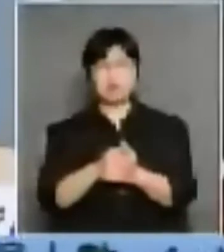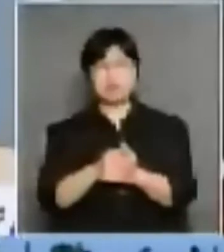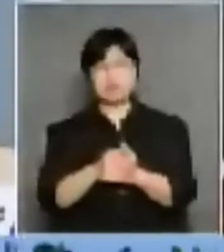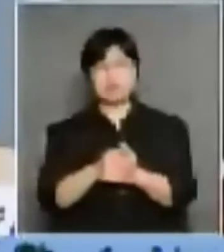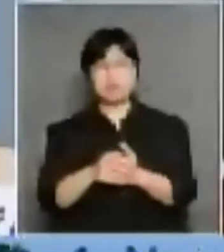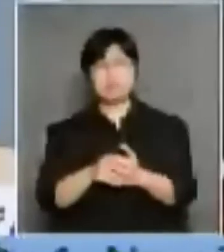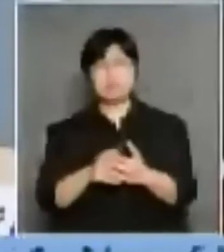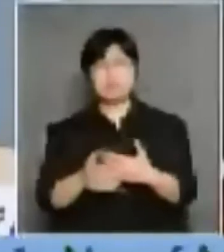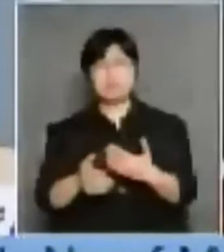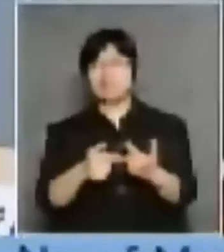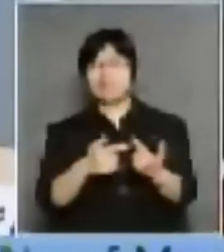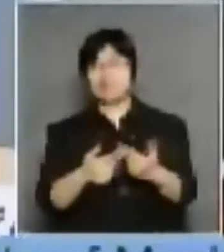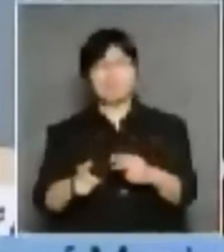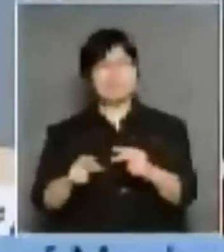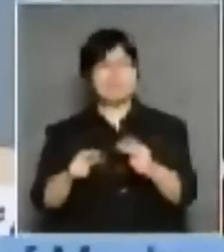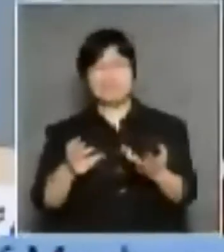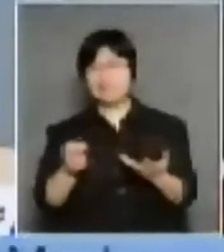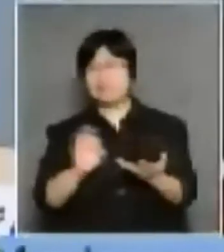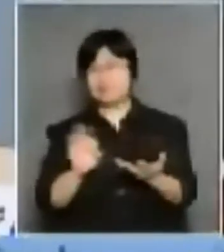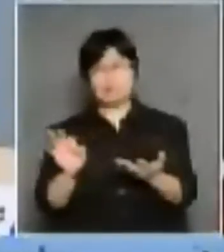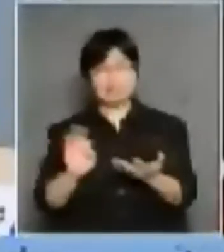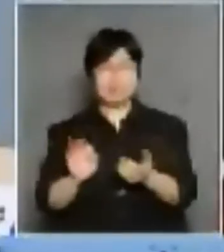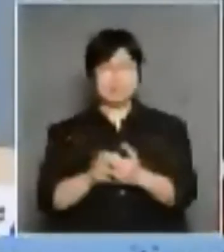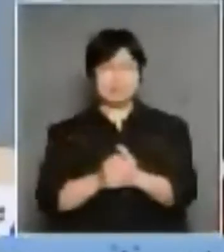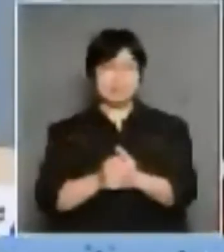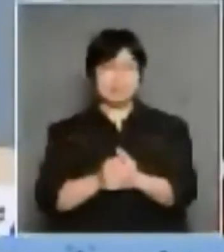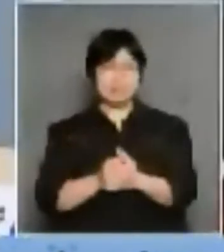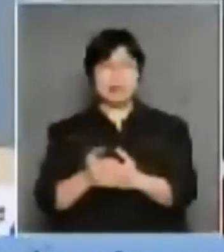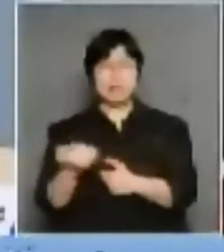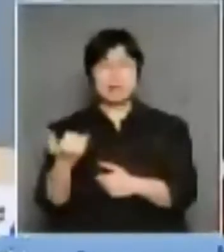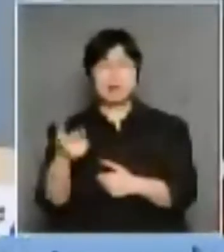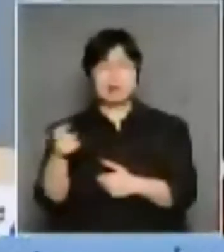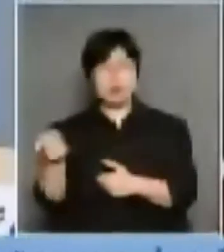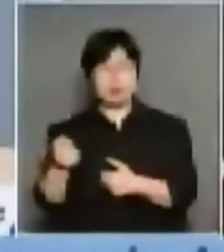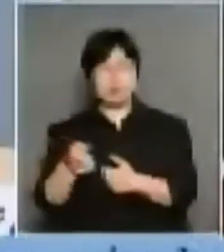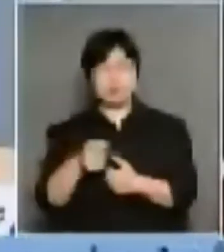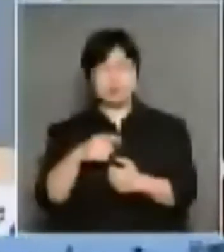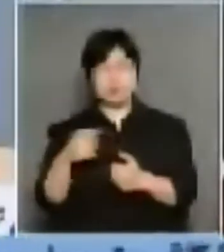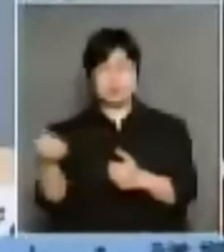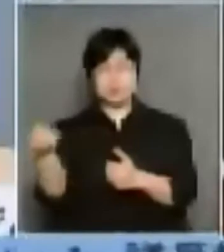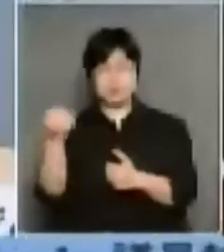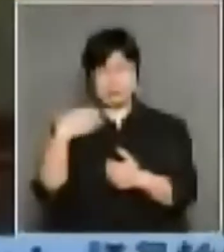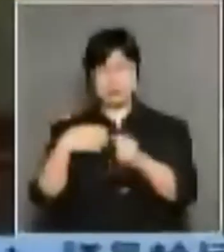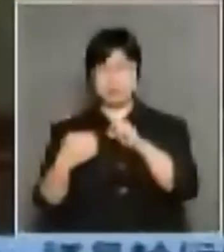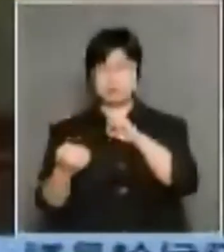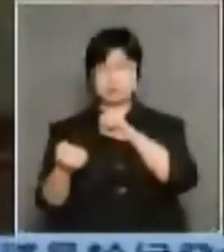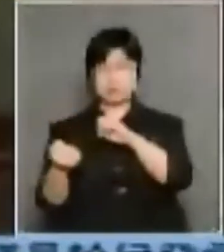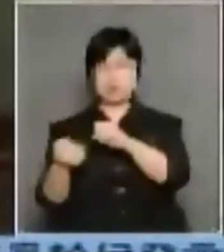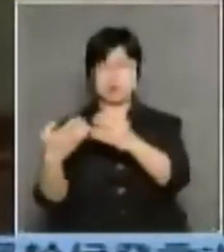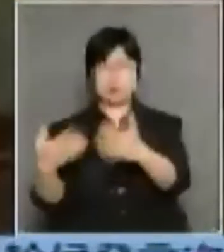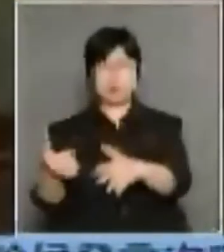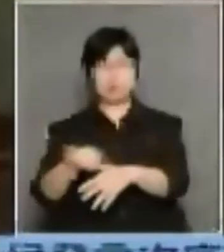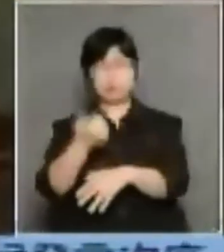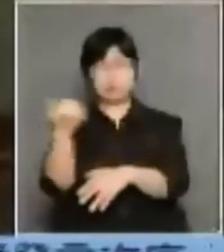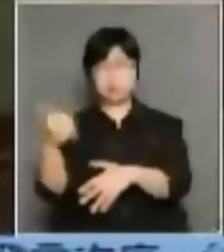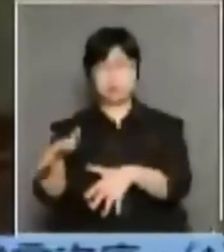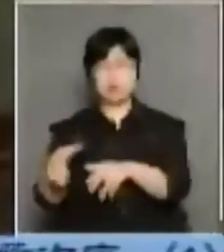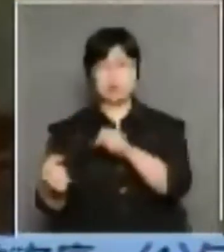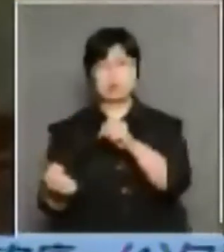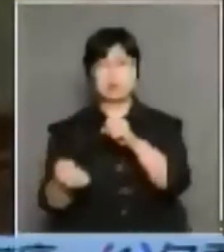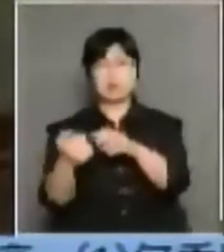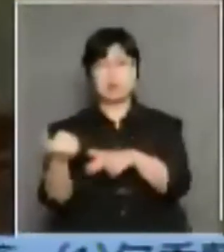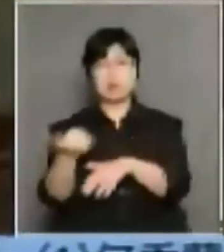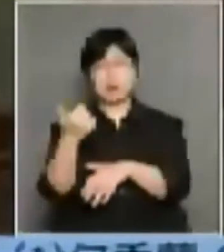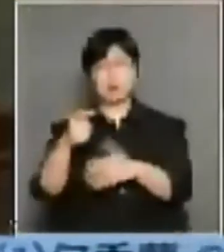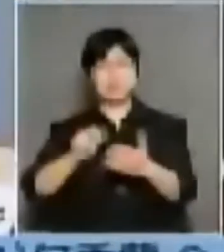有跟進的，是不是？因為司長告訴我，我跟你談好了嘛，那談好了是什麼呢？就是說不會